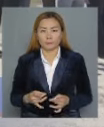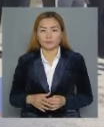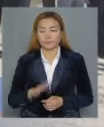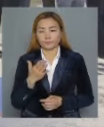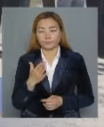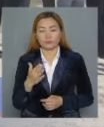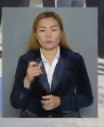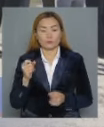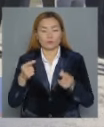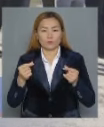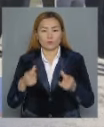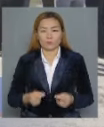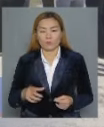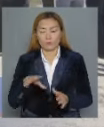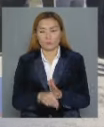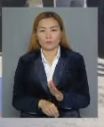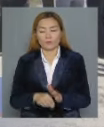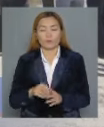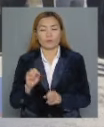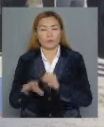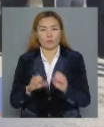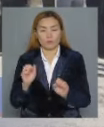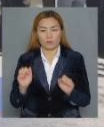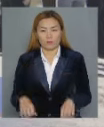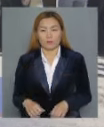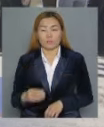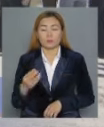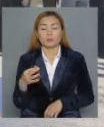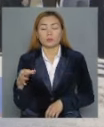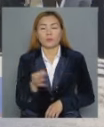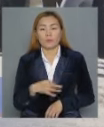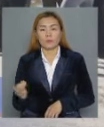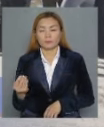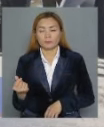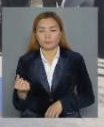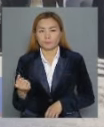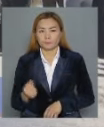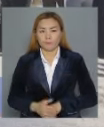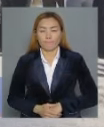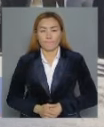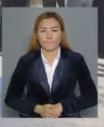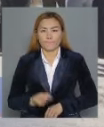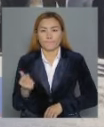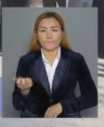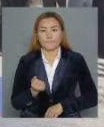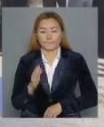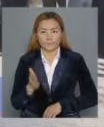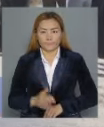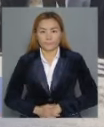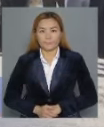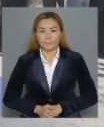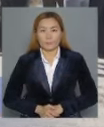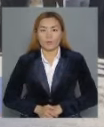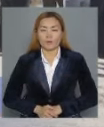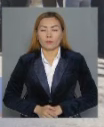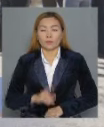әйнек ыдыстарды қабылдайды, бірақ сонымен қатар сол әрбір қабылдаған тұрмыстық қалдыққа олар ақша төлейді.